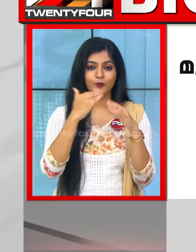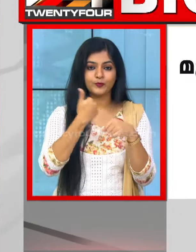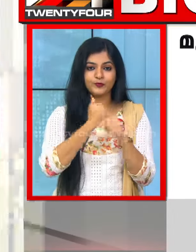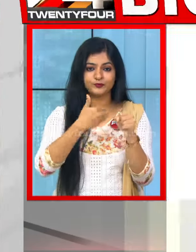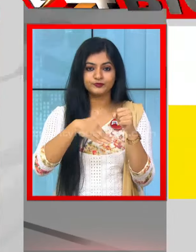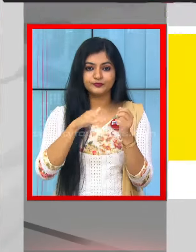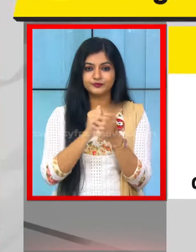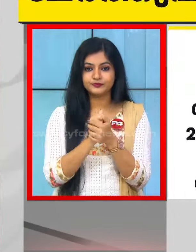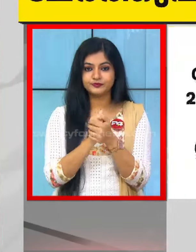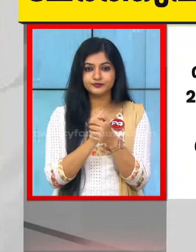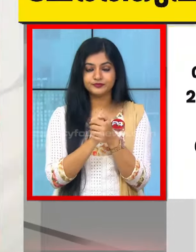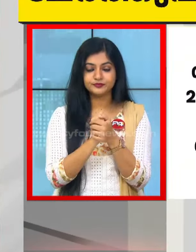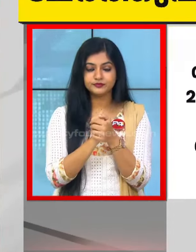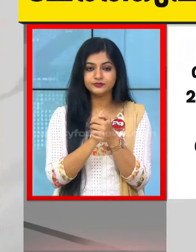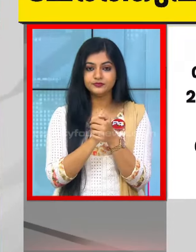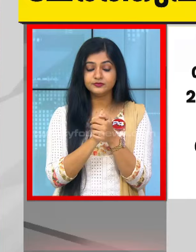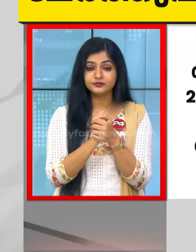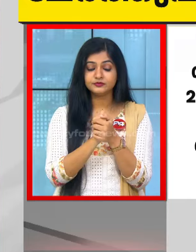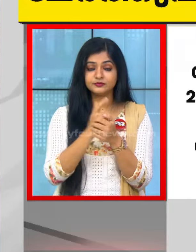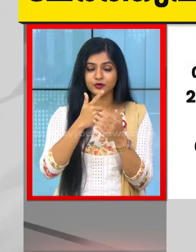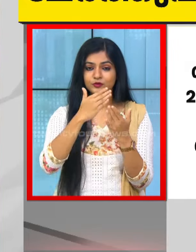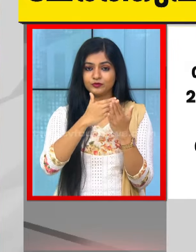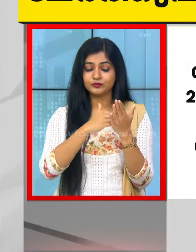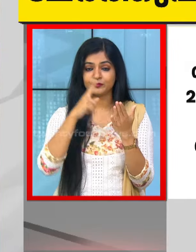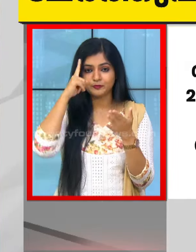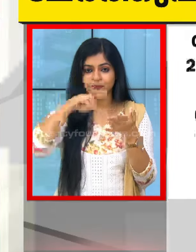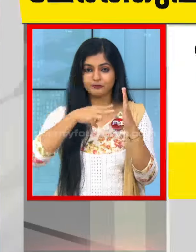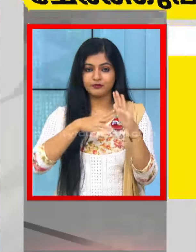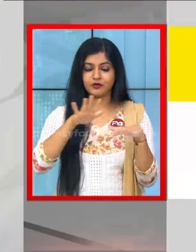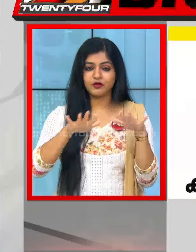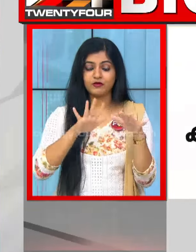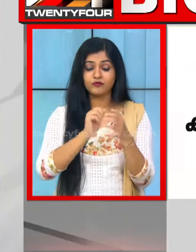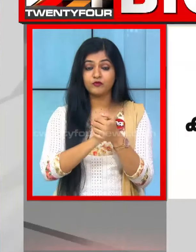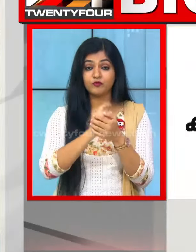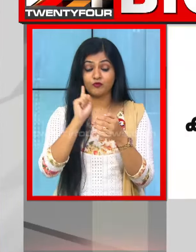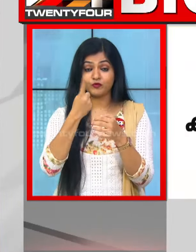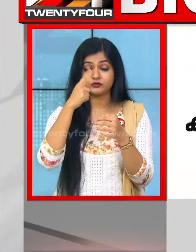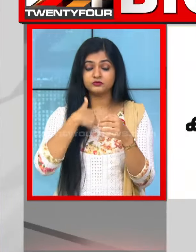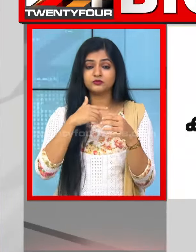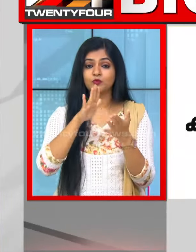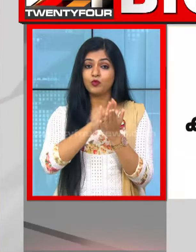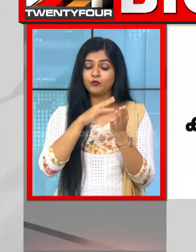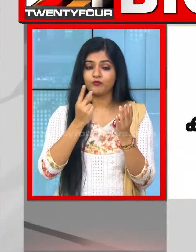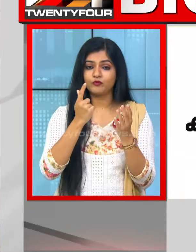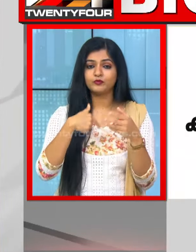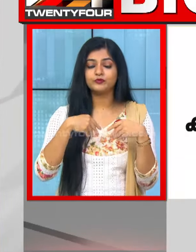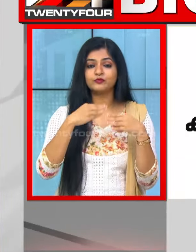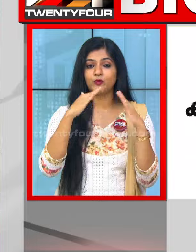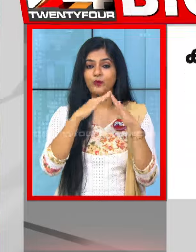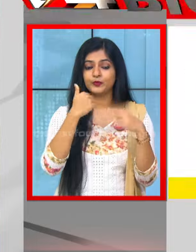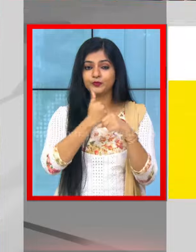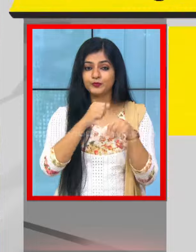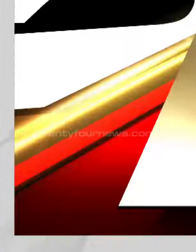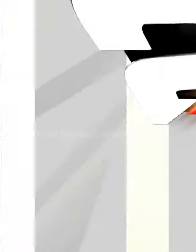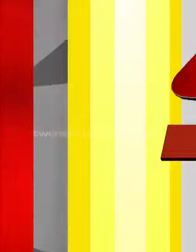ചേർന്നായിരിക്കും അപ്പൊ അങ്ങനെയുള്ള ഒരു പരിപാടിയായിട്ട് അത് ആദ്യം ഞങ്ങൾ കൊടുക്കും അത് എംബി പറഞ്ഞത് ശരിയാണ് ഞങ്ങൾ അതിനുവേണ്ടി